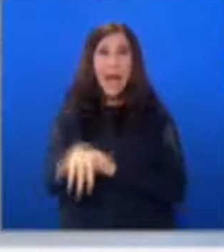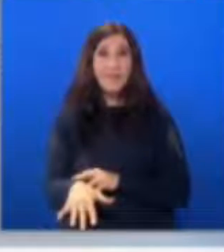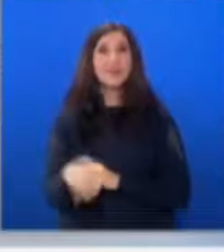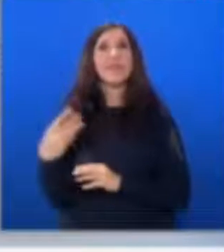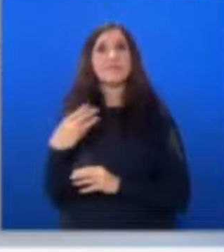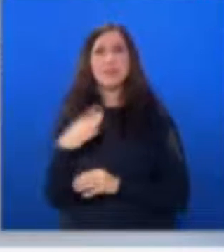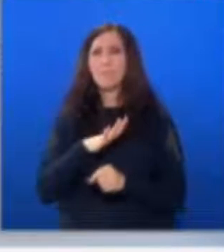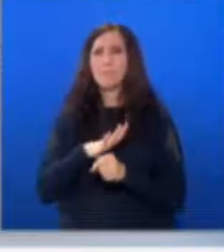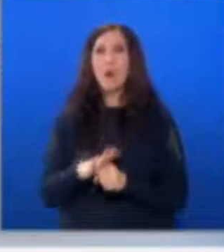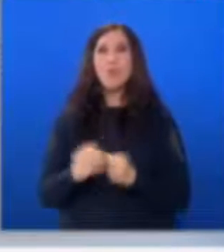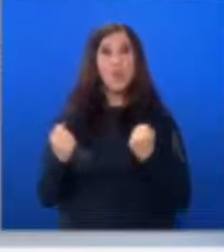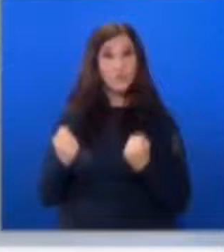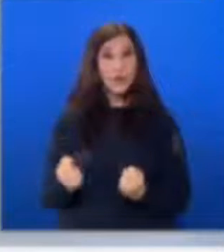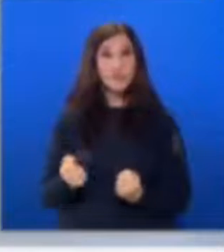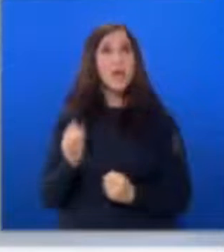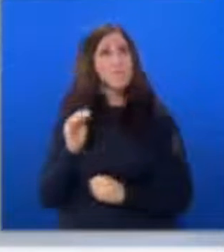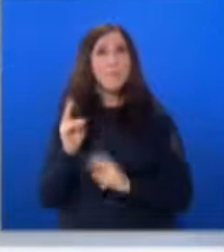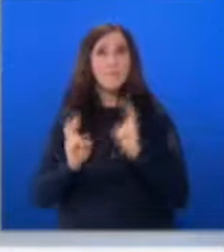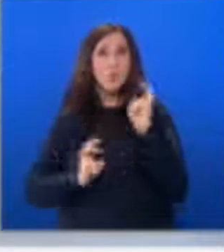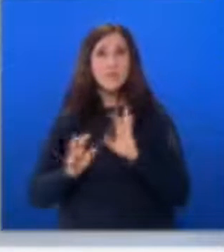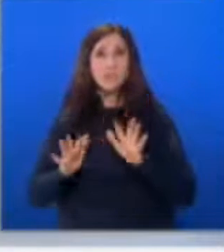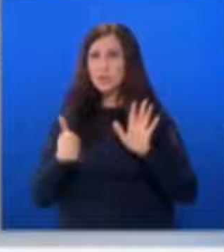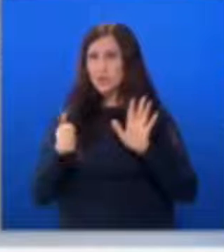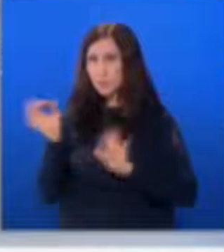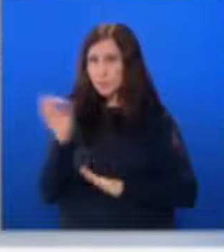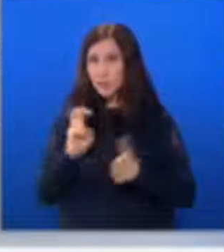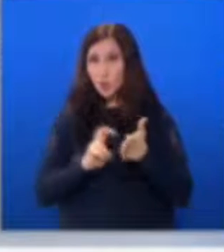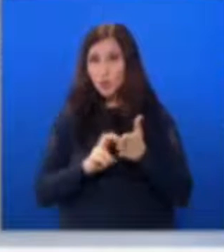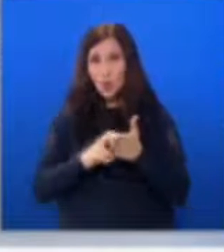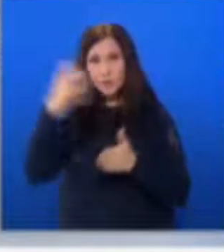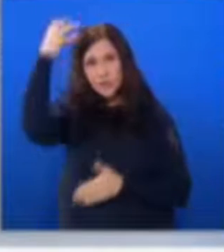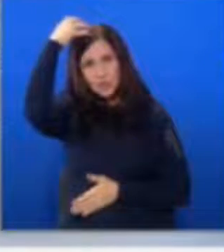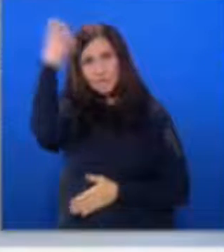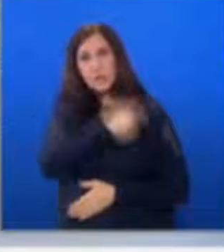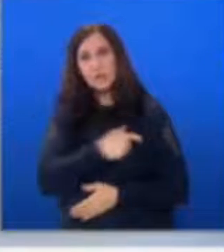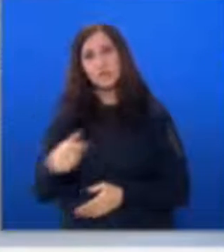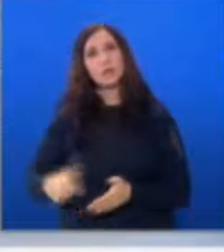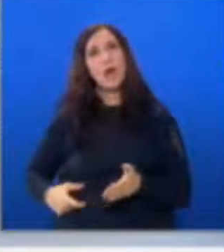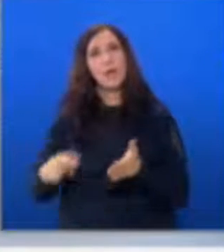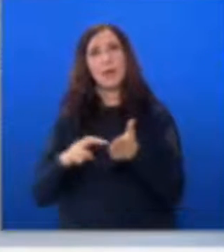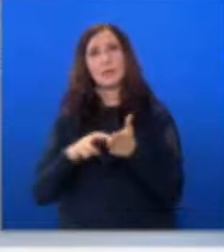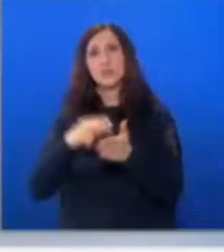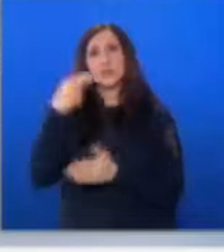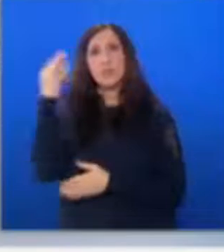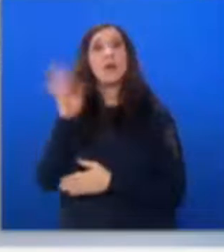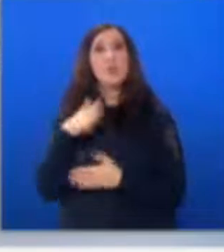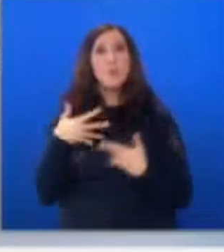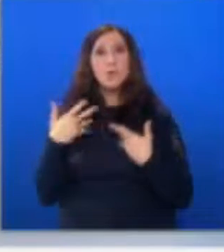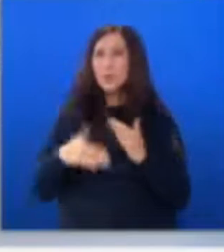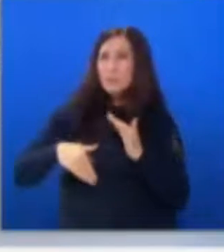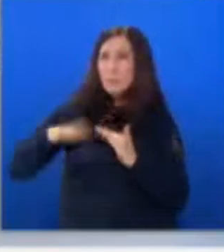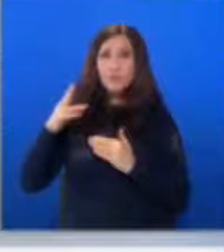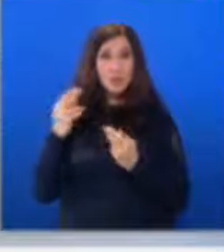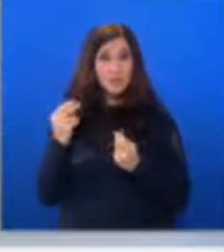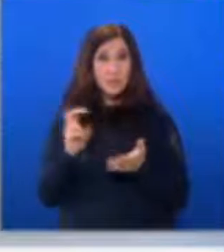пълно натоварване тя би произваждала около 60% от тока на Държавната национална електрическа компания. Ще поиска ли